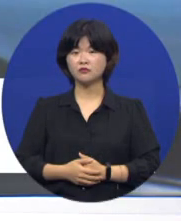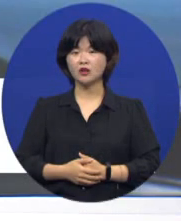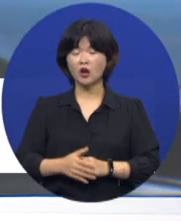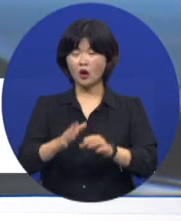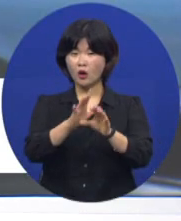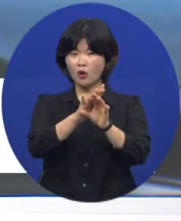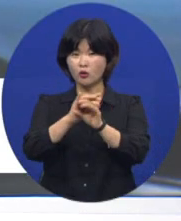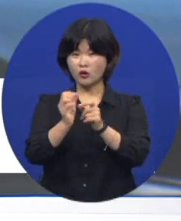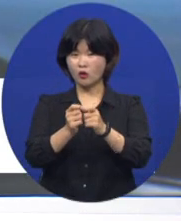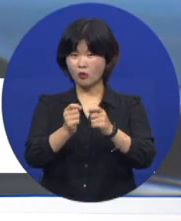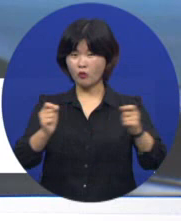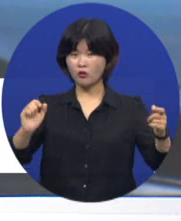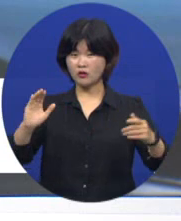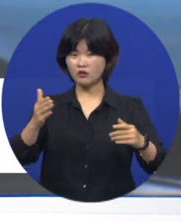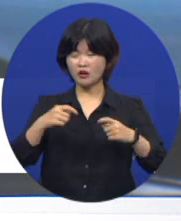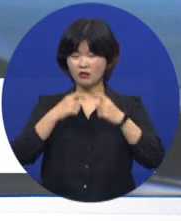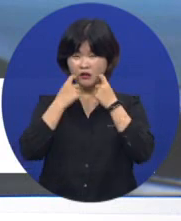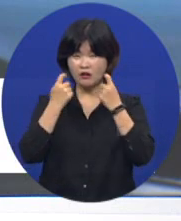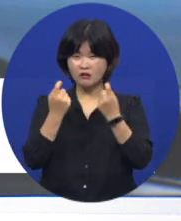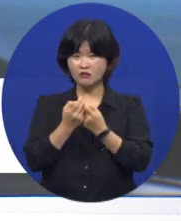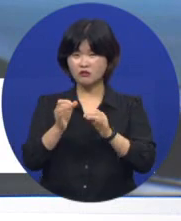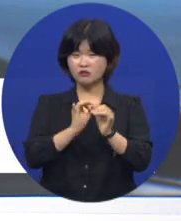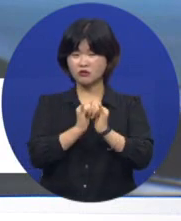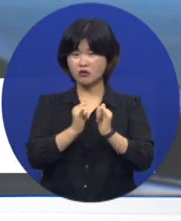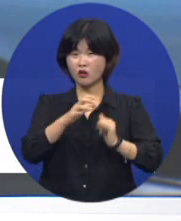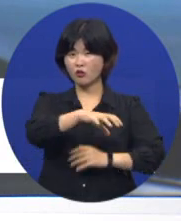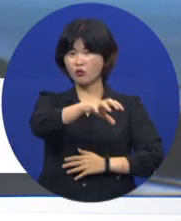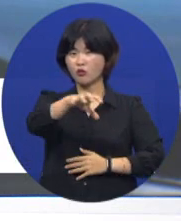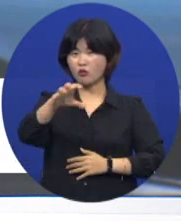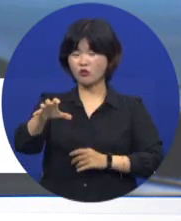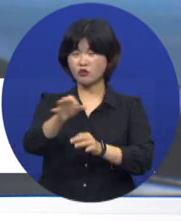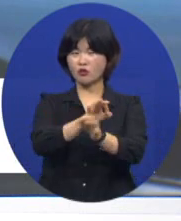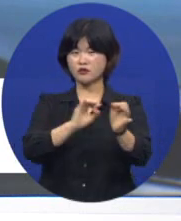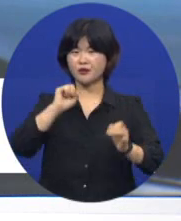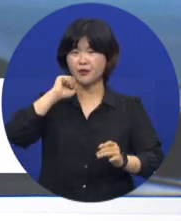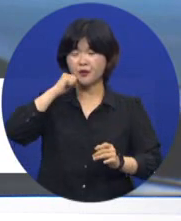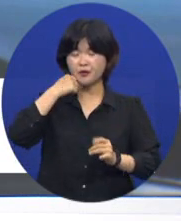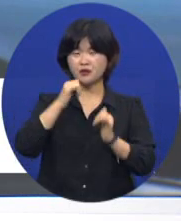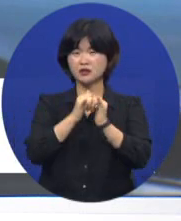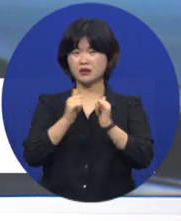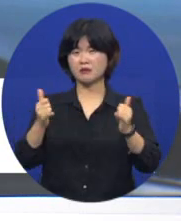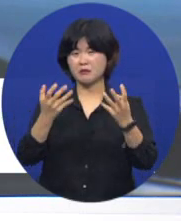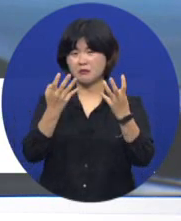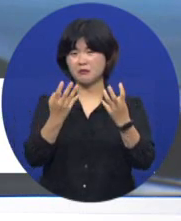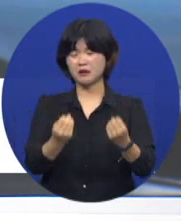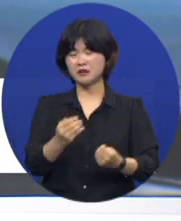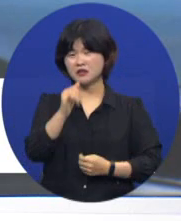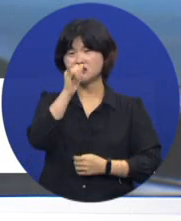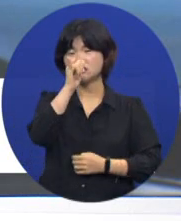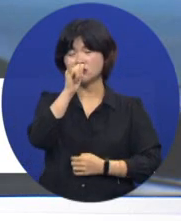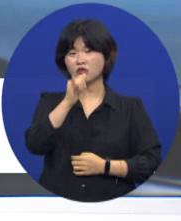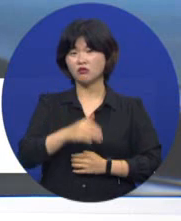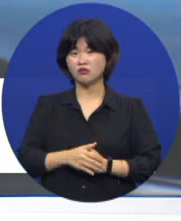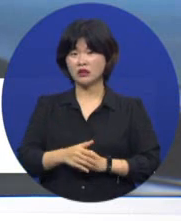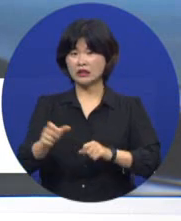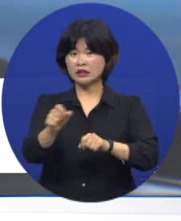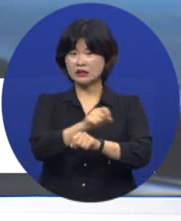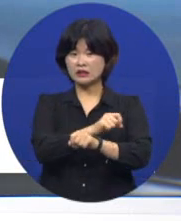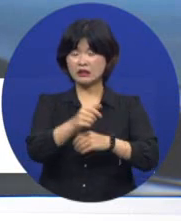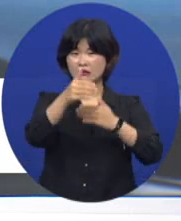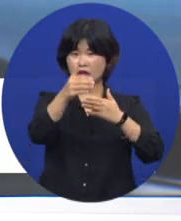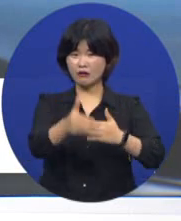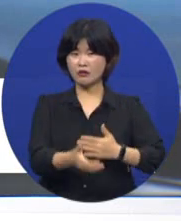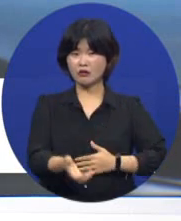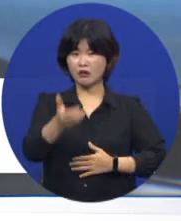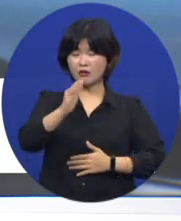콜은 알고 장기화로 자영업자는 물론 곳곳에서 경제적인 어려움을 겪고 있는 이들이 많죠 특히 거리두기